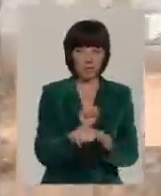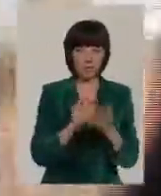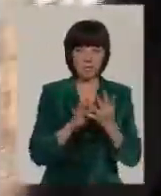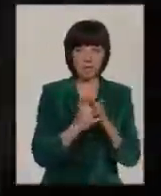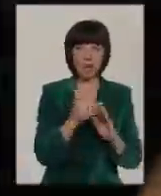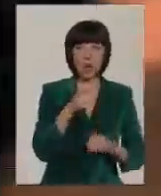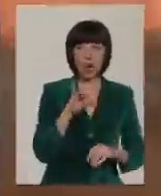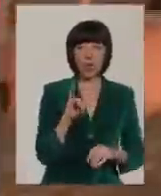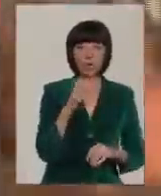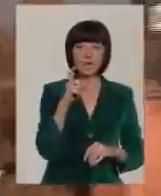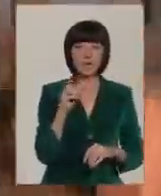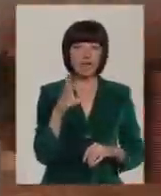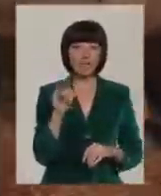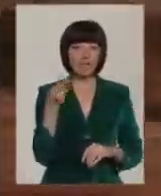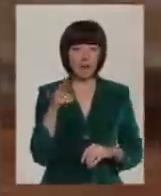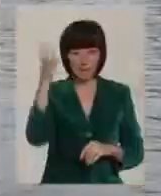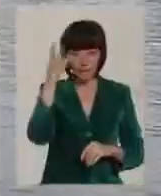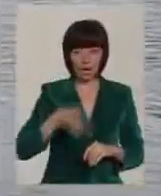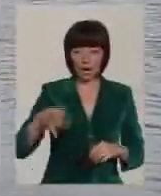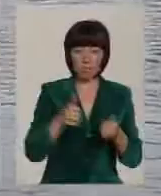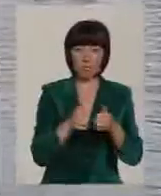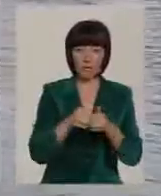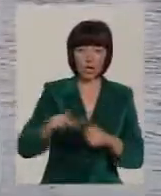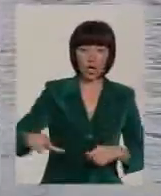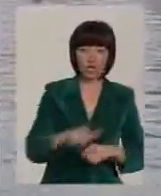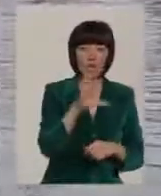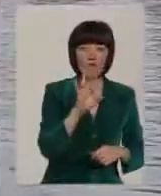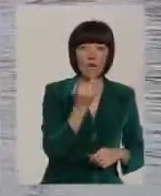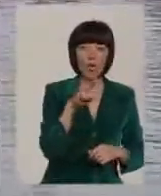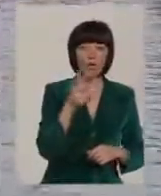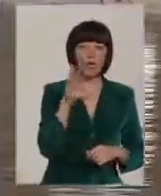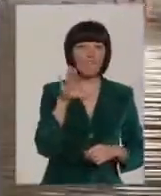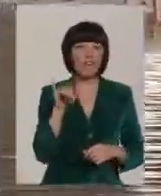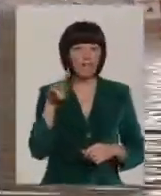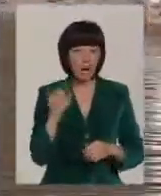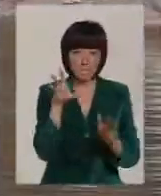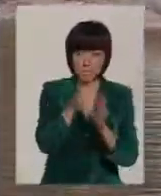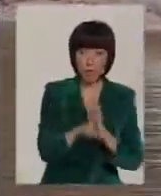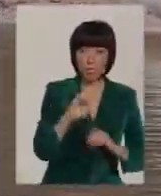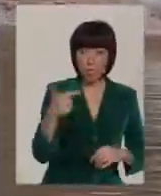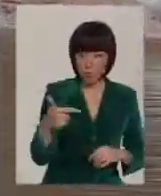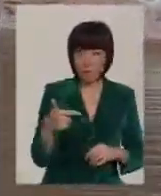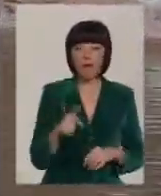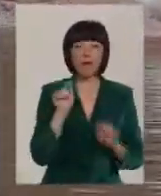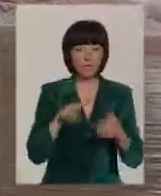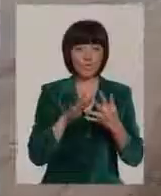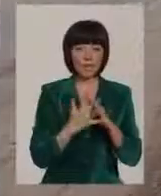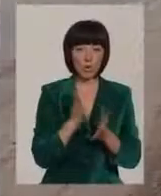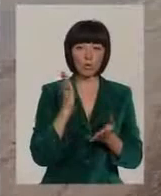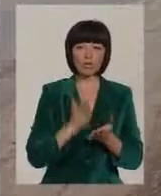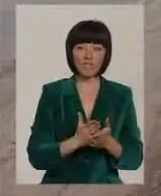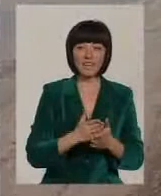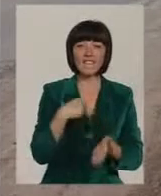село Грузевиця Хмельницького району. Поблизу протікає річка Войтовина, що впадає у Південний Буг. У Грузевиці